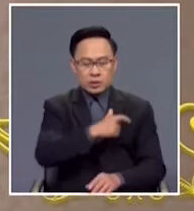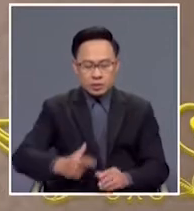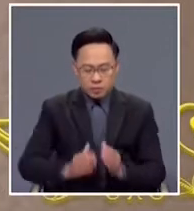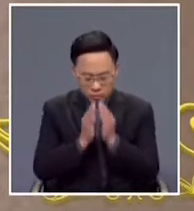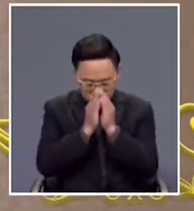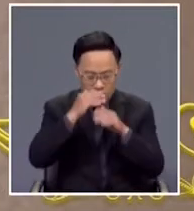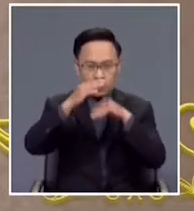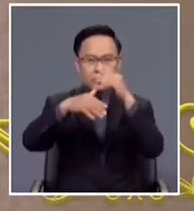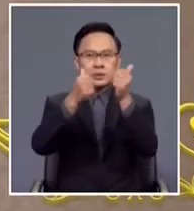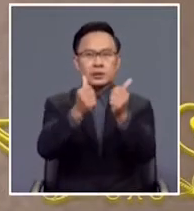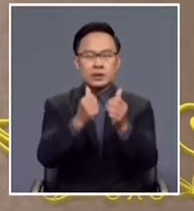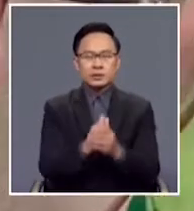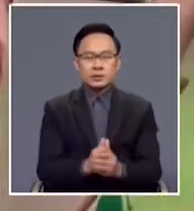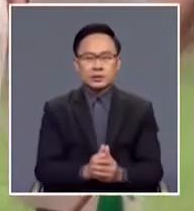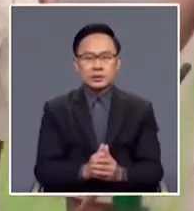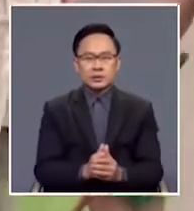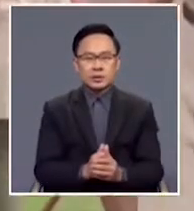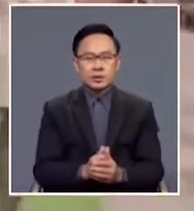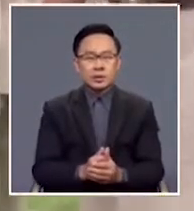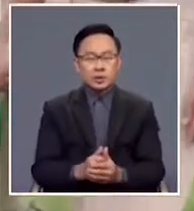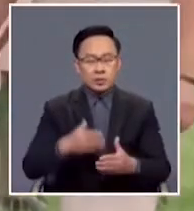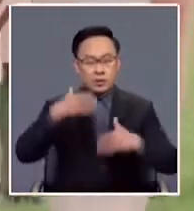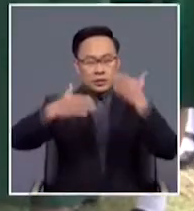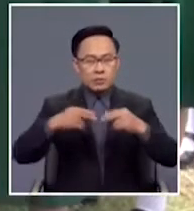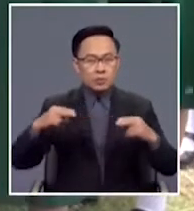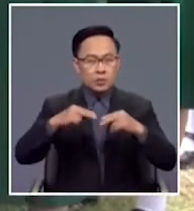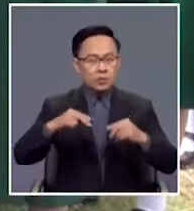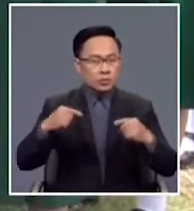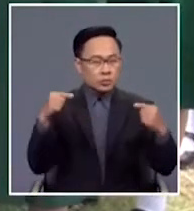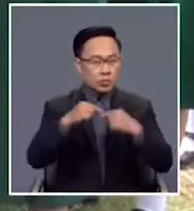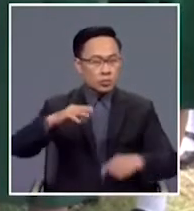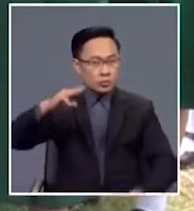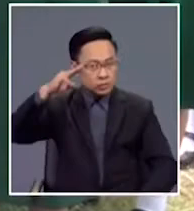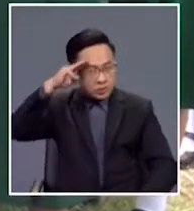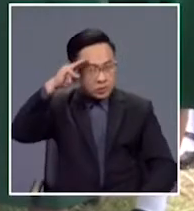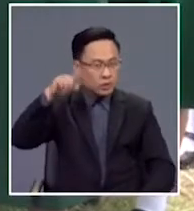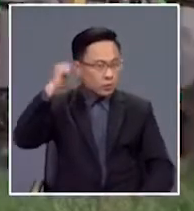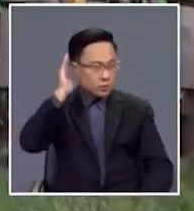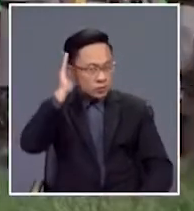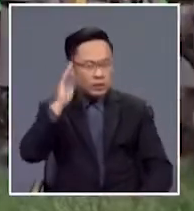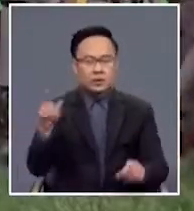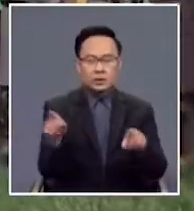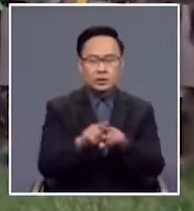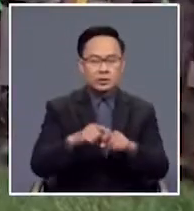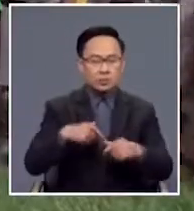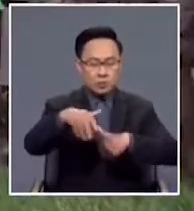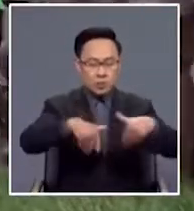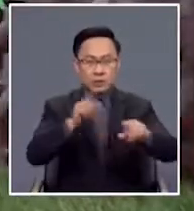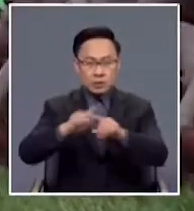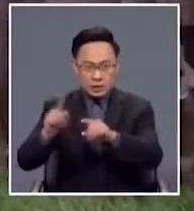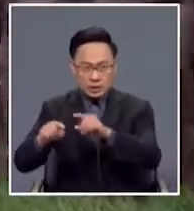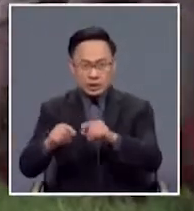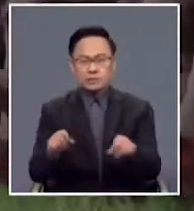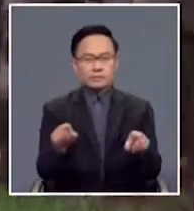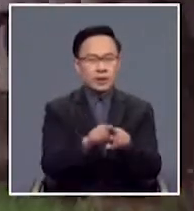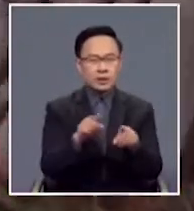ชาชนที่เคารพครับไม่ว่าจะเป็นกิจกรรมลูกเสือเนตรนารีสำหรับเยาวชนหรือลูกเสือชาวบ้านสำหรับประชาชนโดยทั่วไ